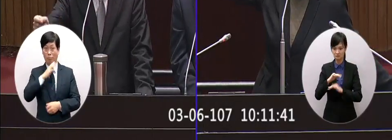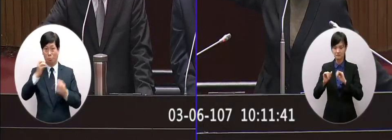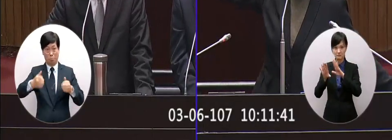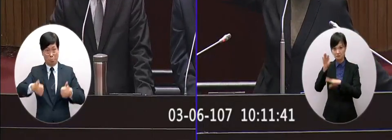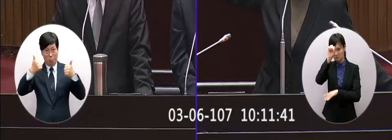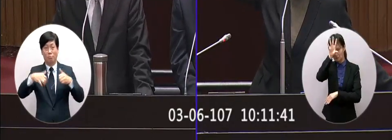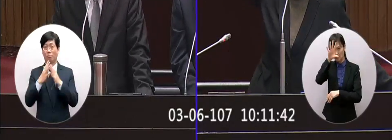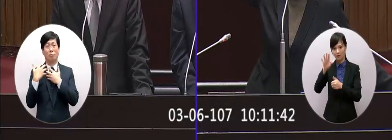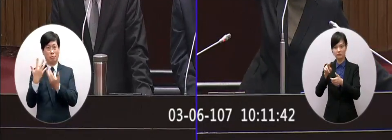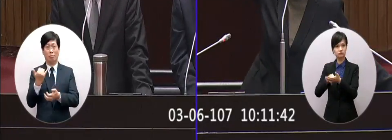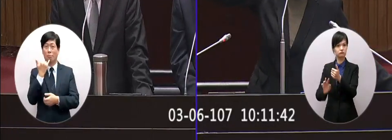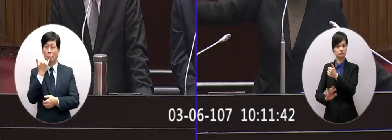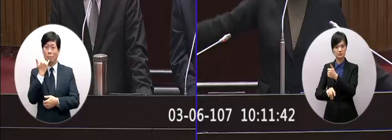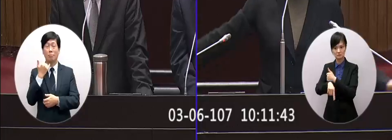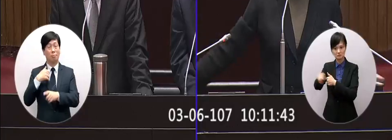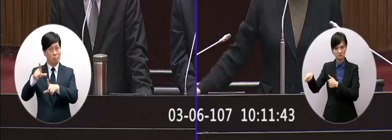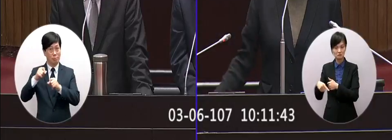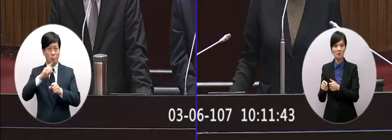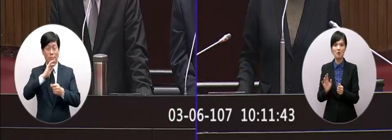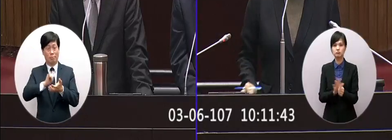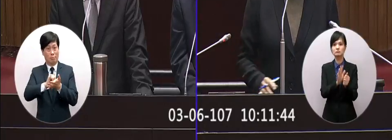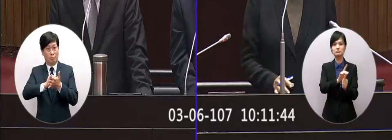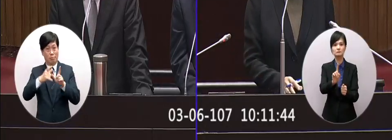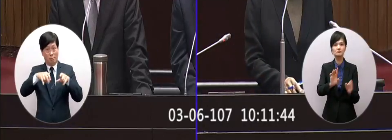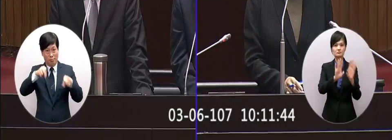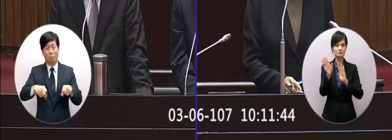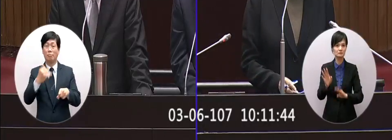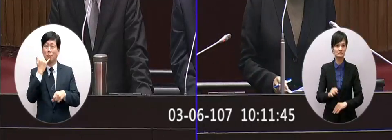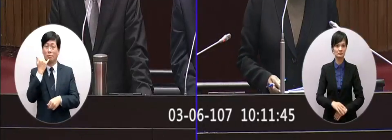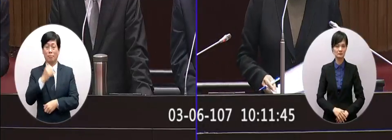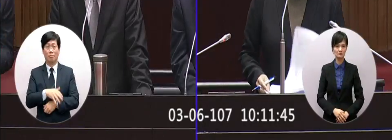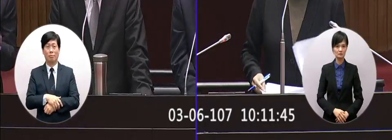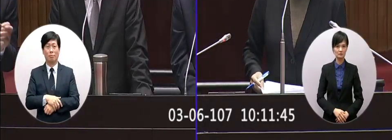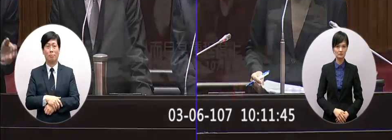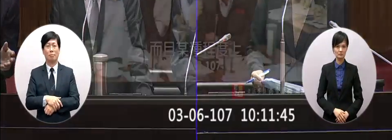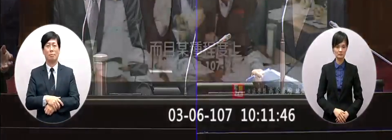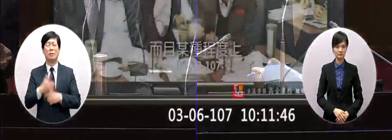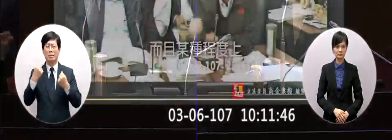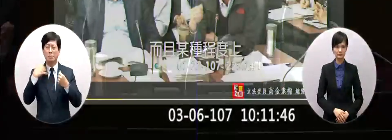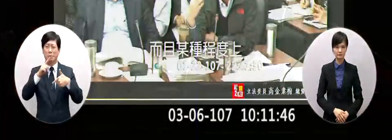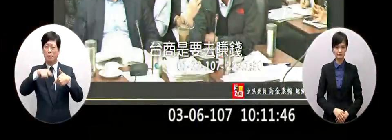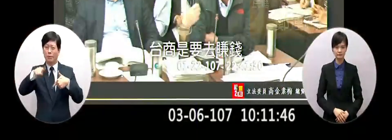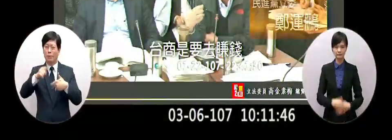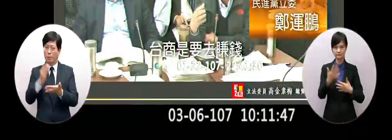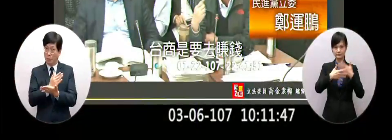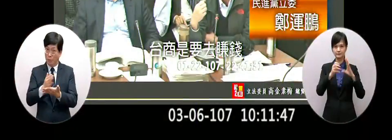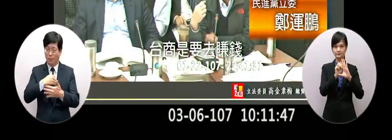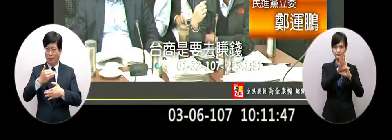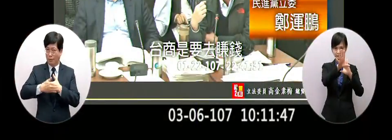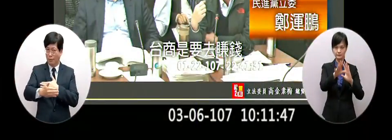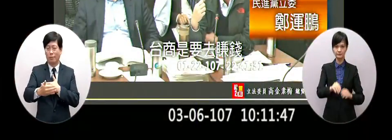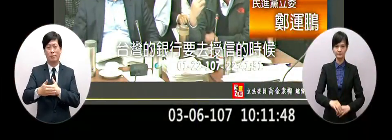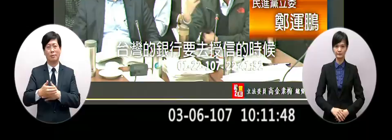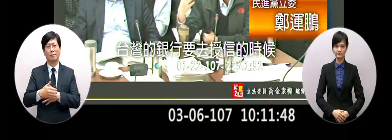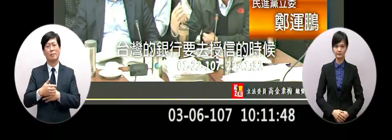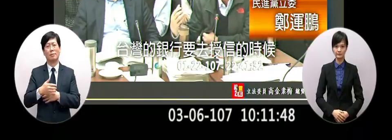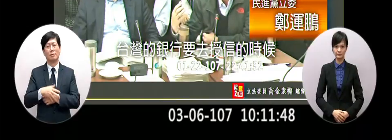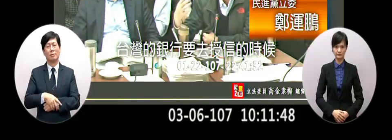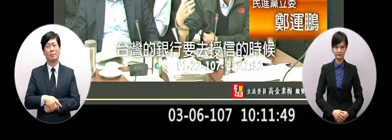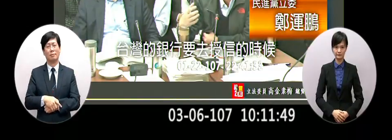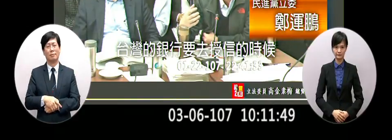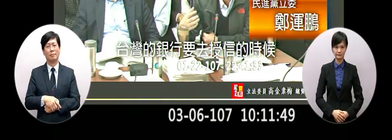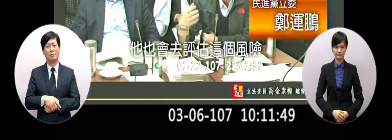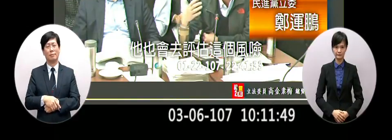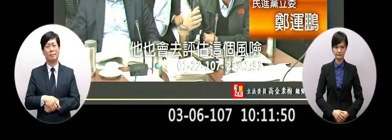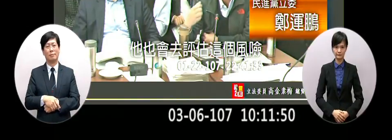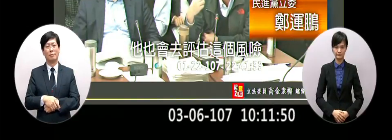你们是怎么样来护航 ODA 的？ 按照纽约公约的精神来进行啊。 而且某种程度上，台商是要去赚钱，台湾的银行